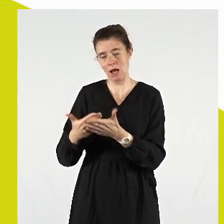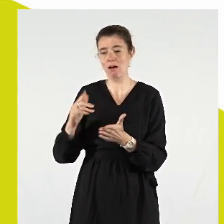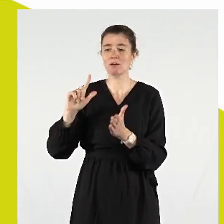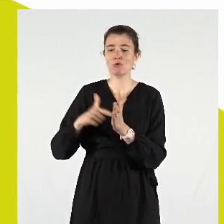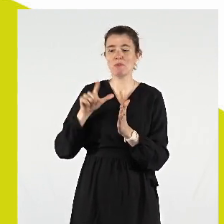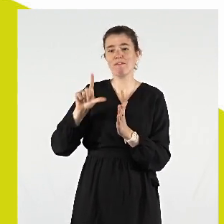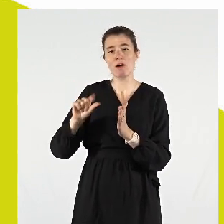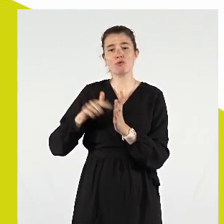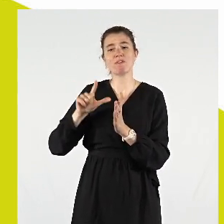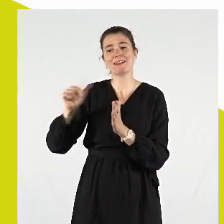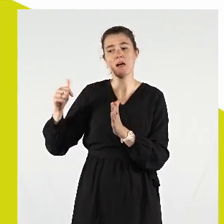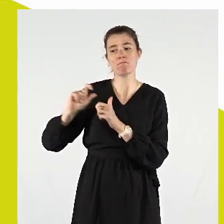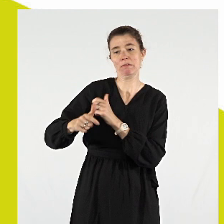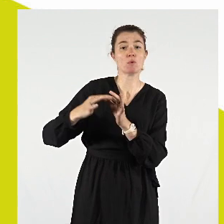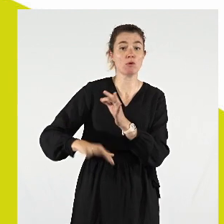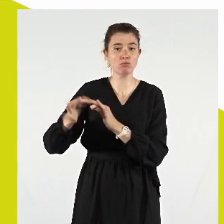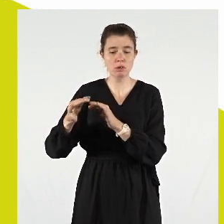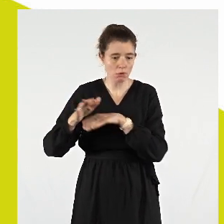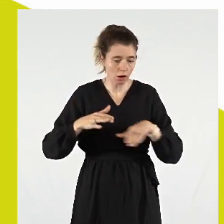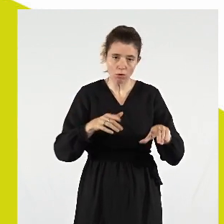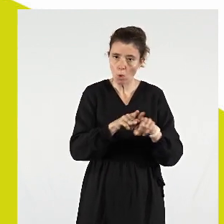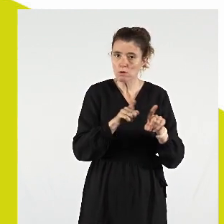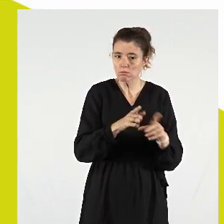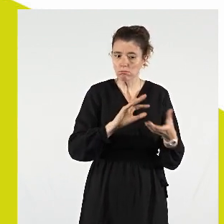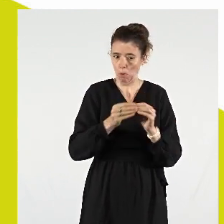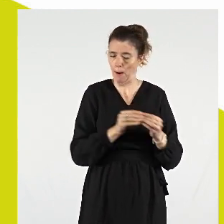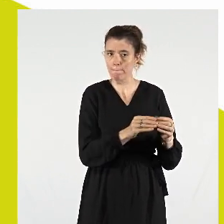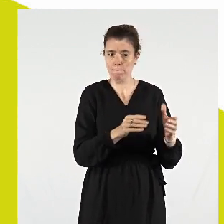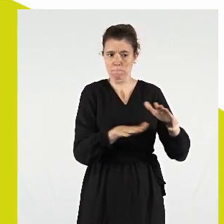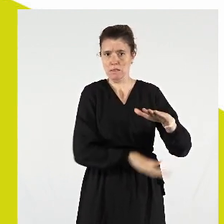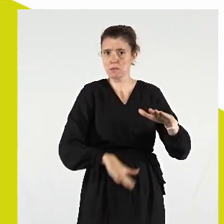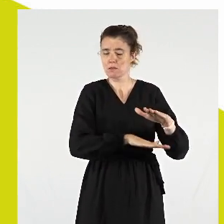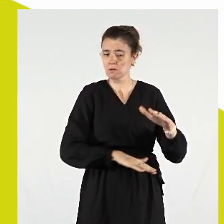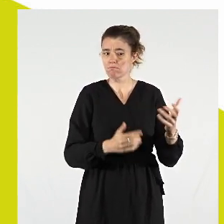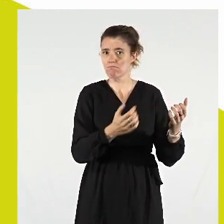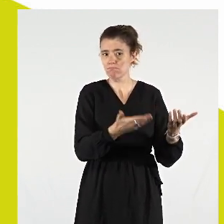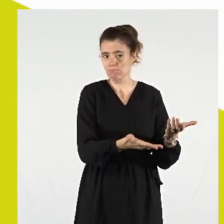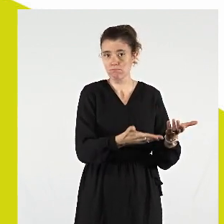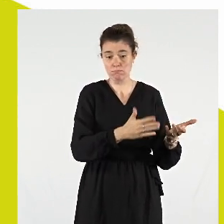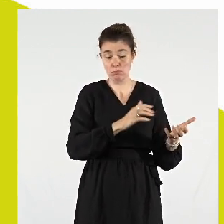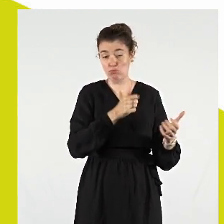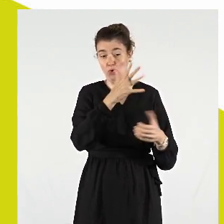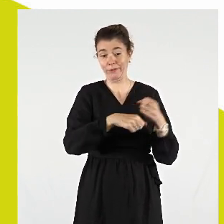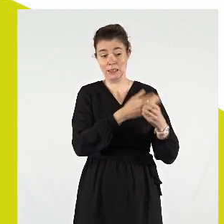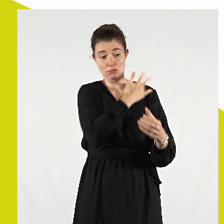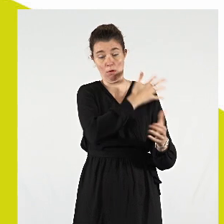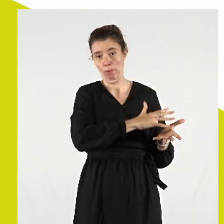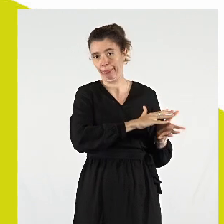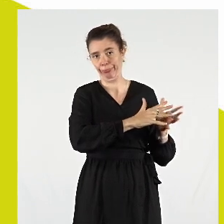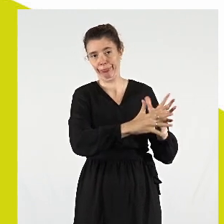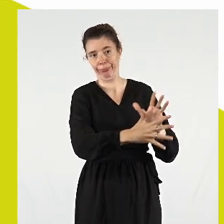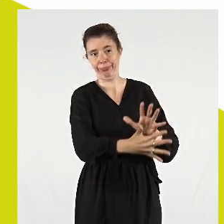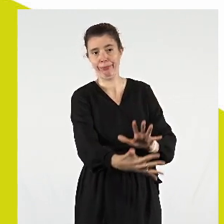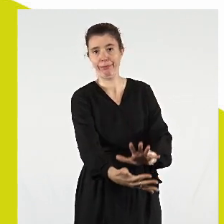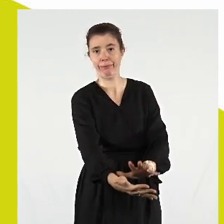2020-2021. Mais on voit qu'on est devant un problème structurel de fond qui évolue depuis plusieurs années et que la